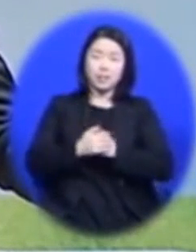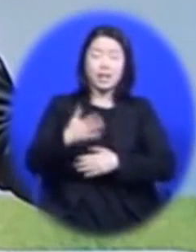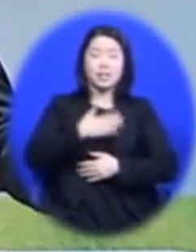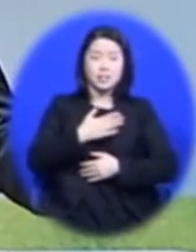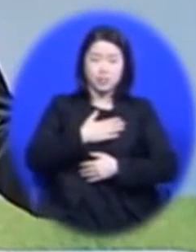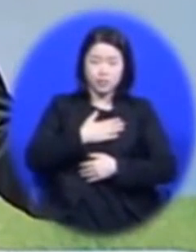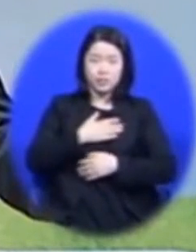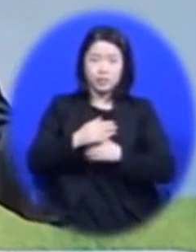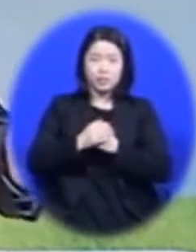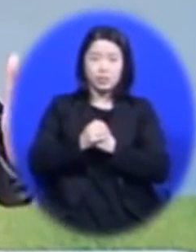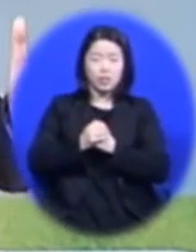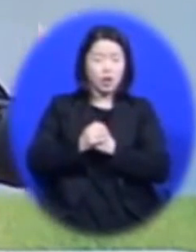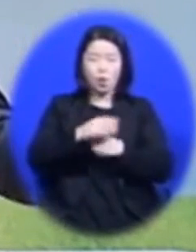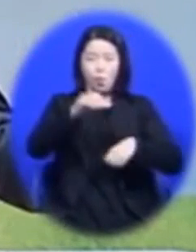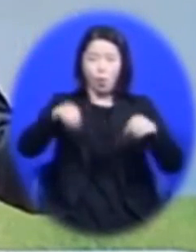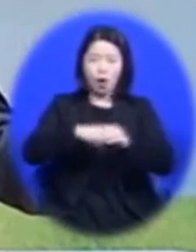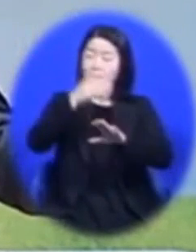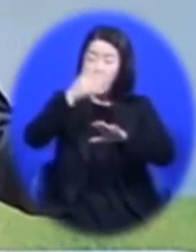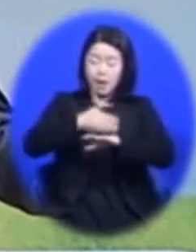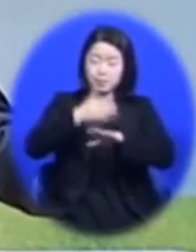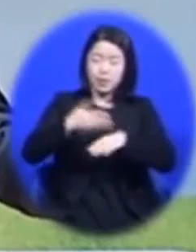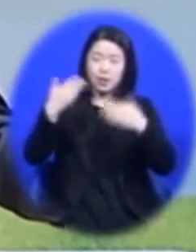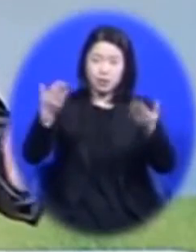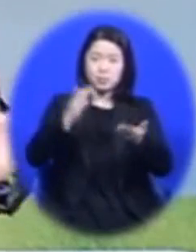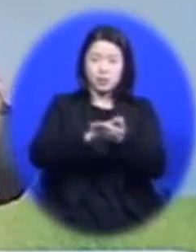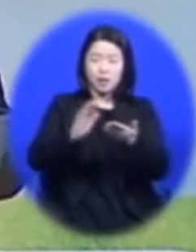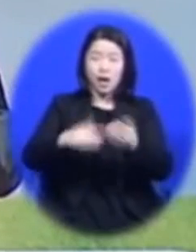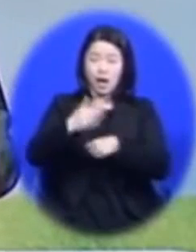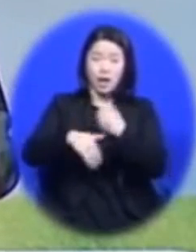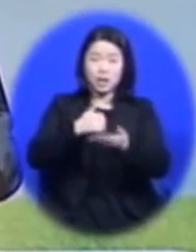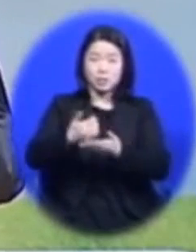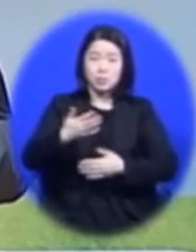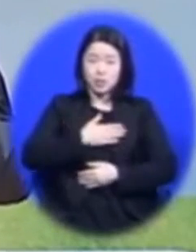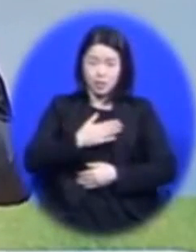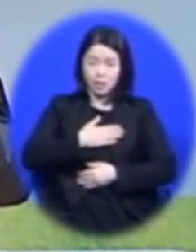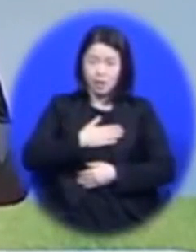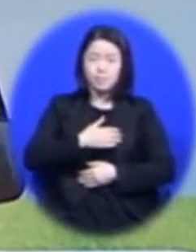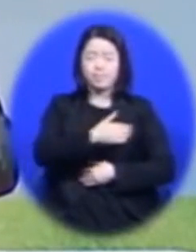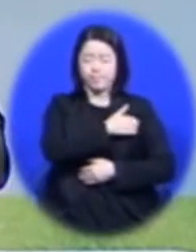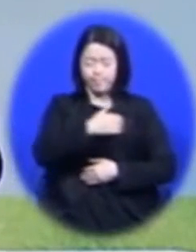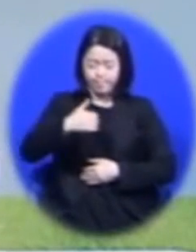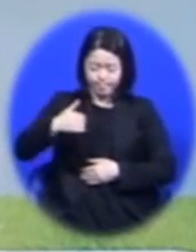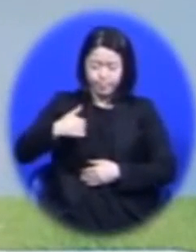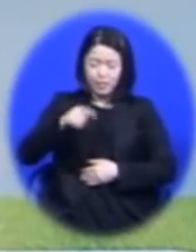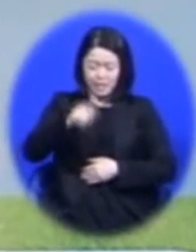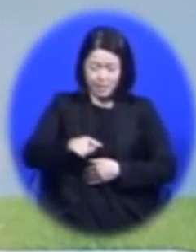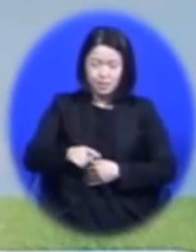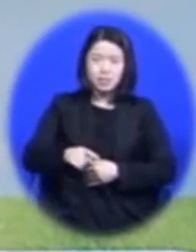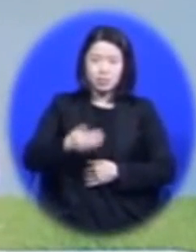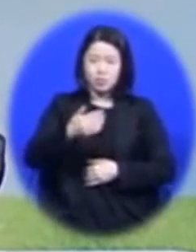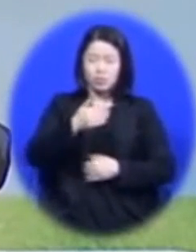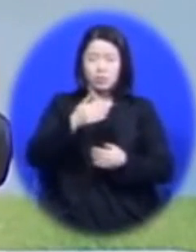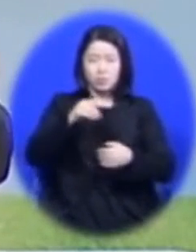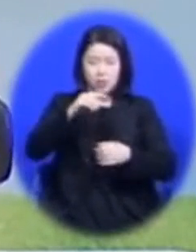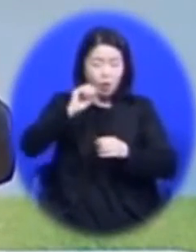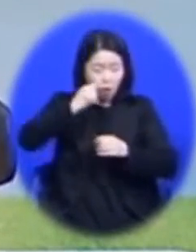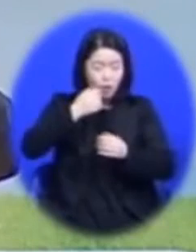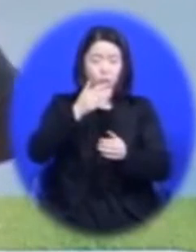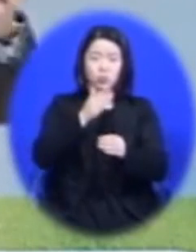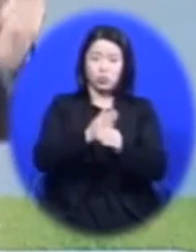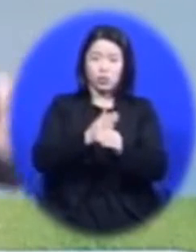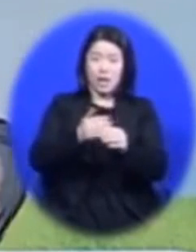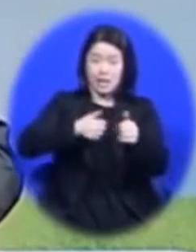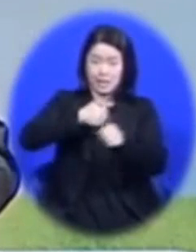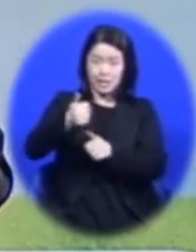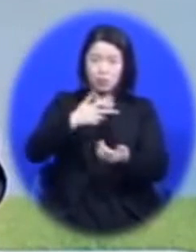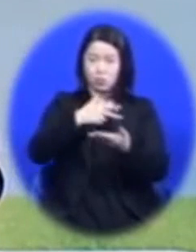저는 오히려 감사합니다. 하나님 제가 능히 이 어려운 가운데 이기고